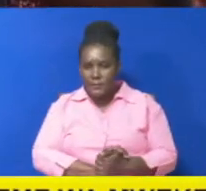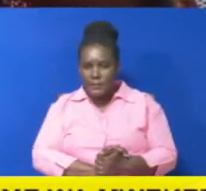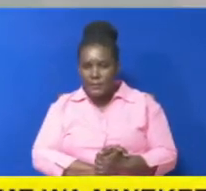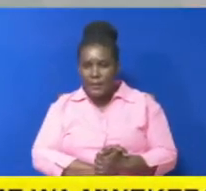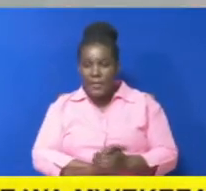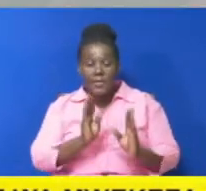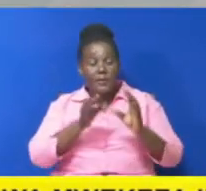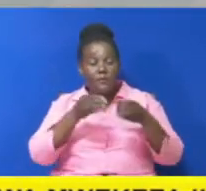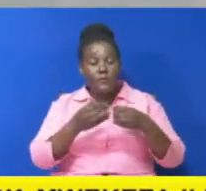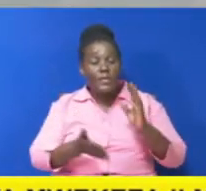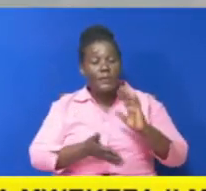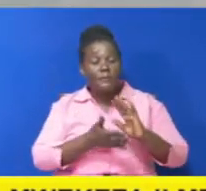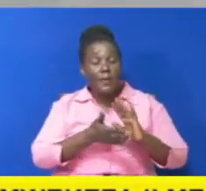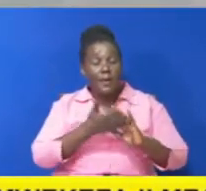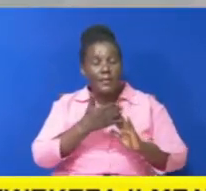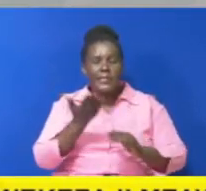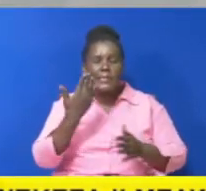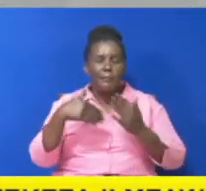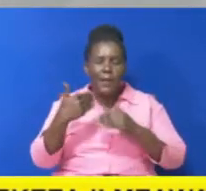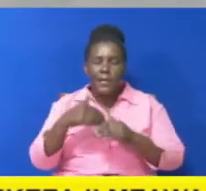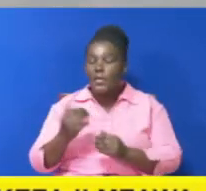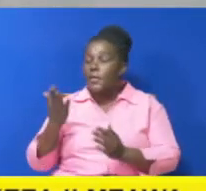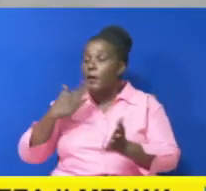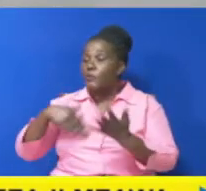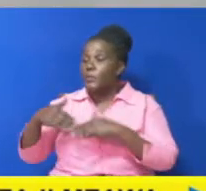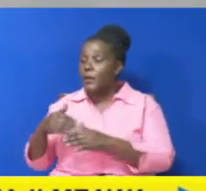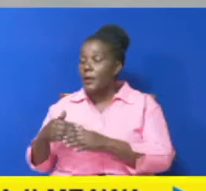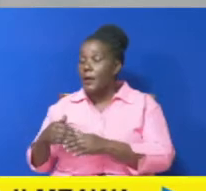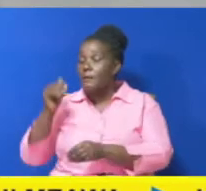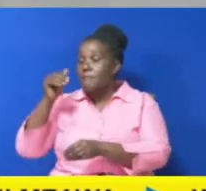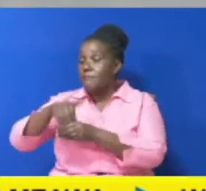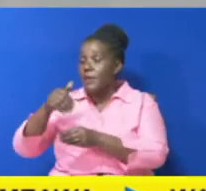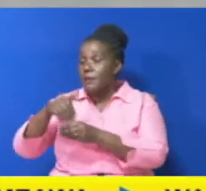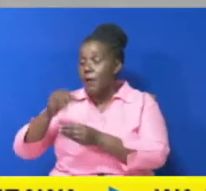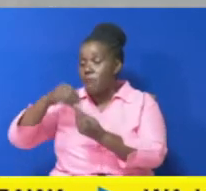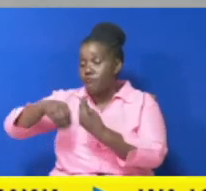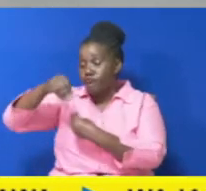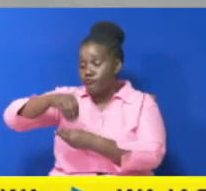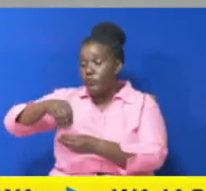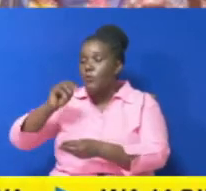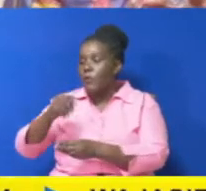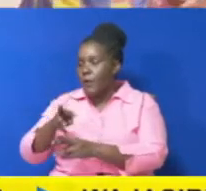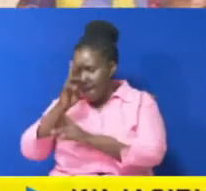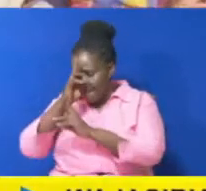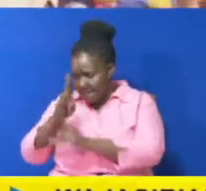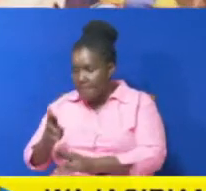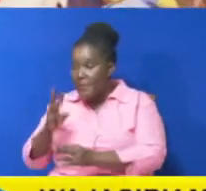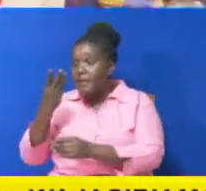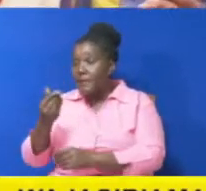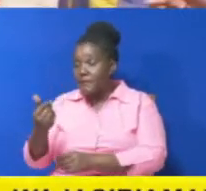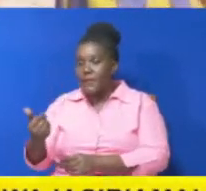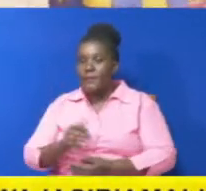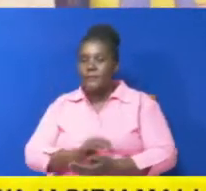kikundi hicho, ambapo amewataka wanachama wa vikoba nchini kuwa na nidhamu ya fedha na kuheshimiana.